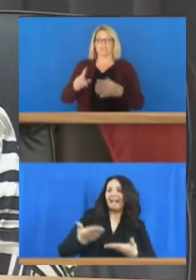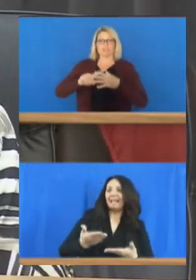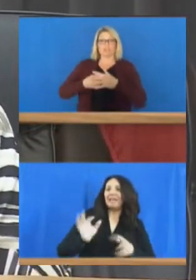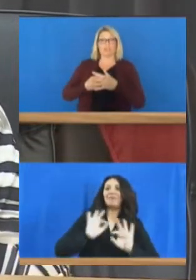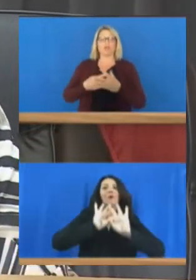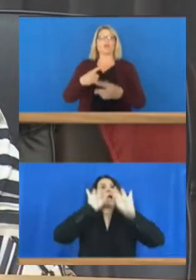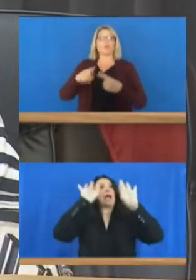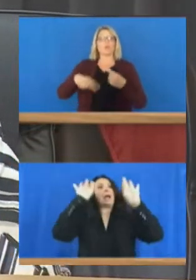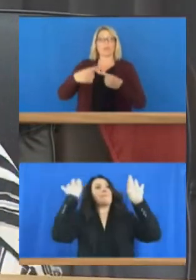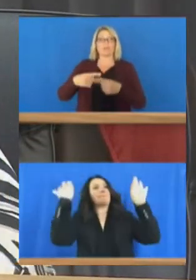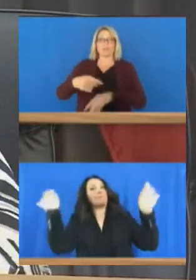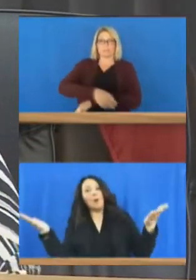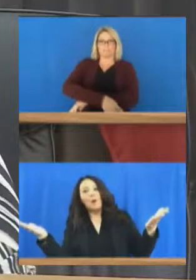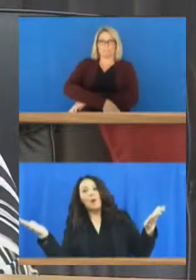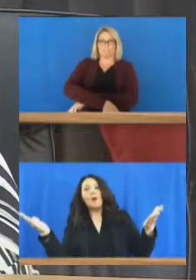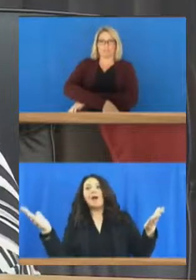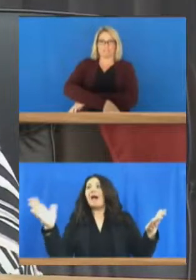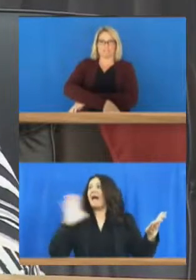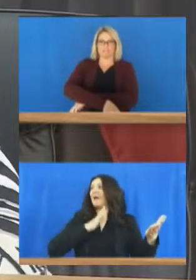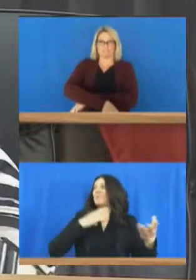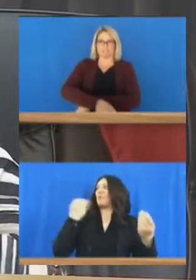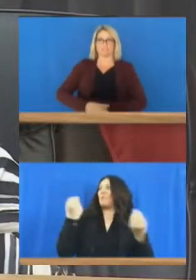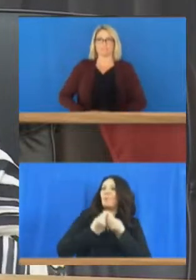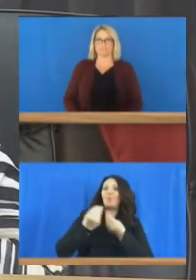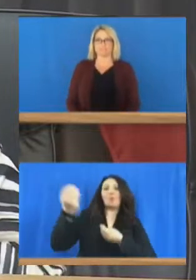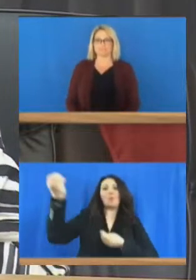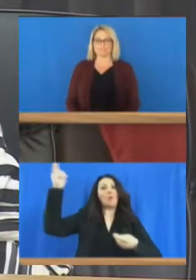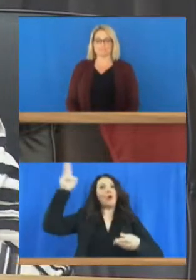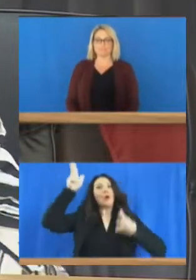orange ou rouge depuis la fin du mois de décembre.